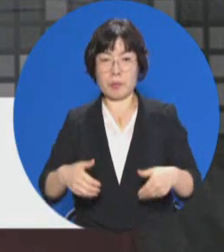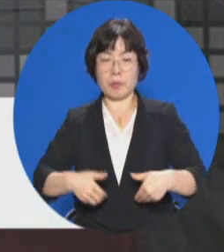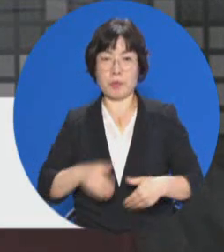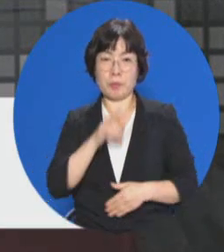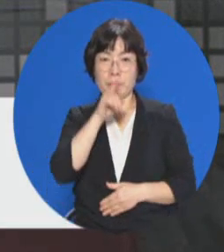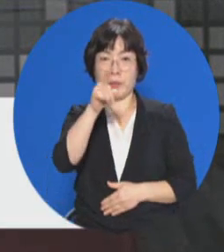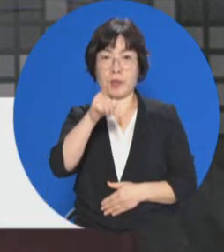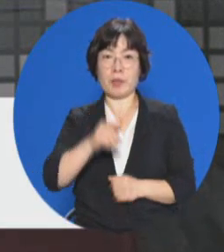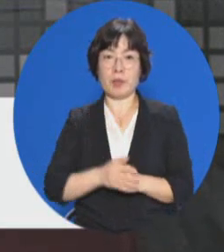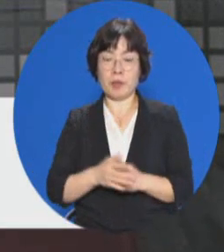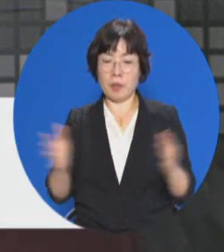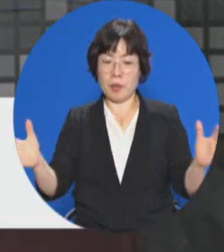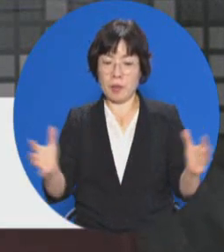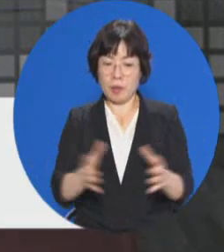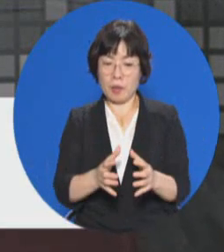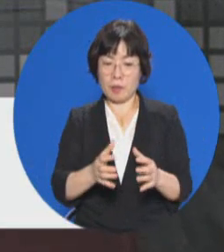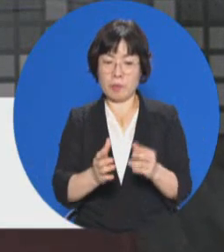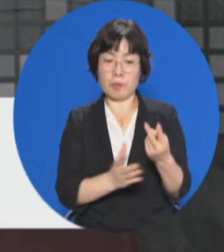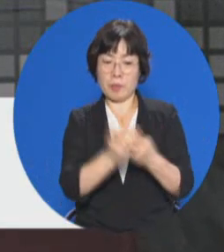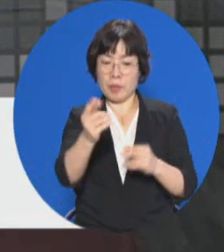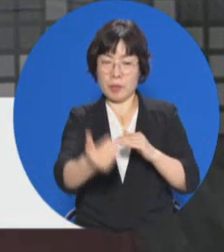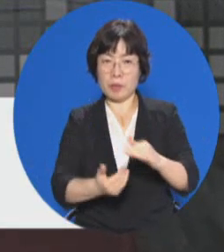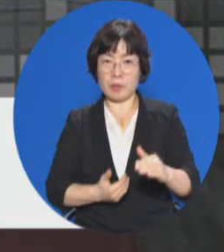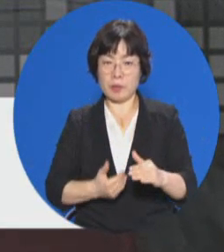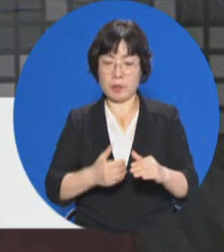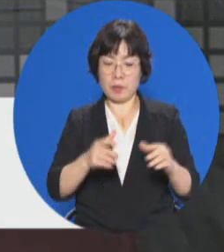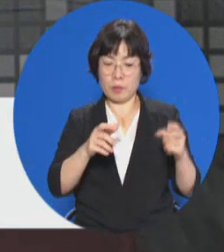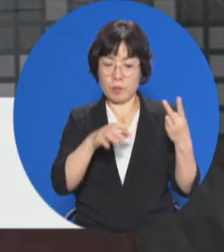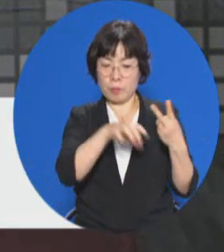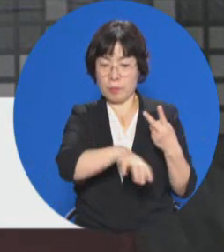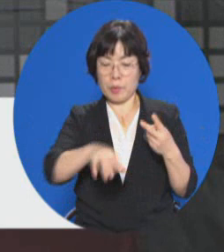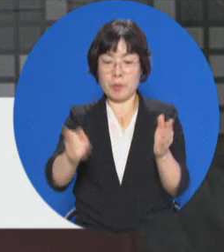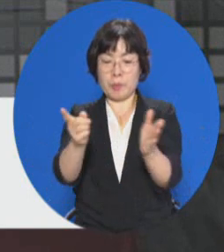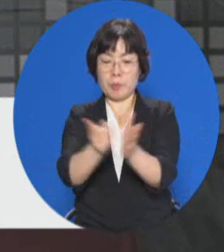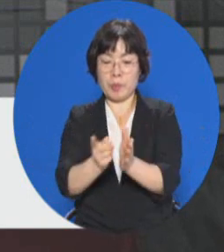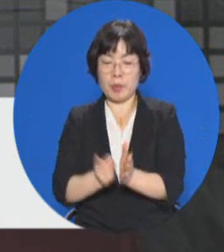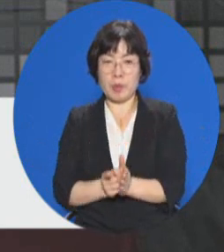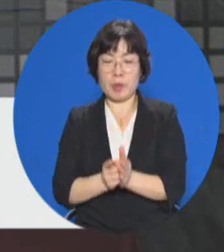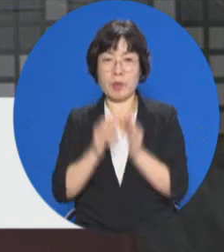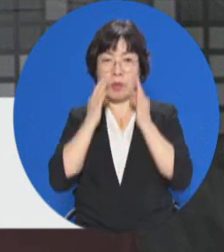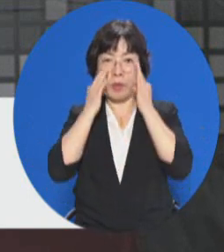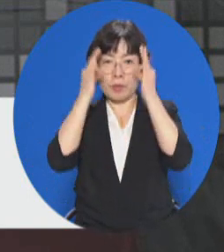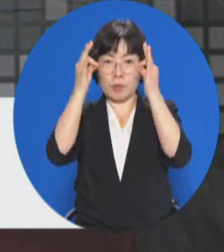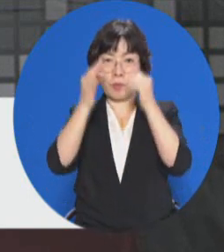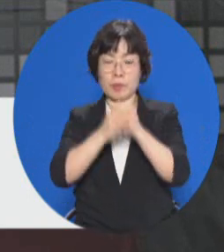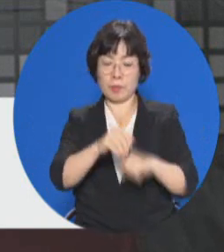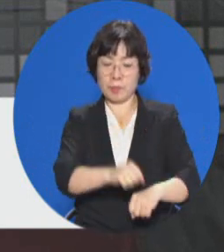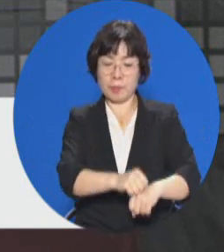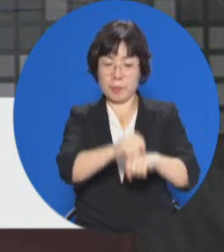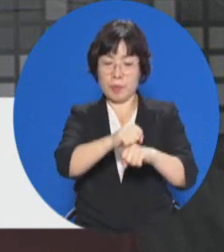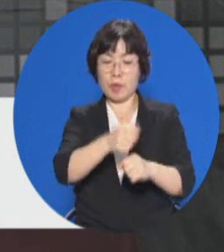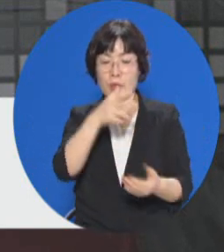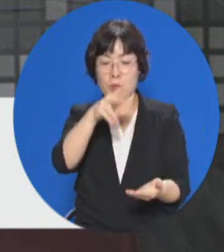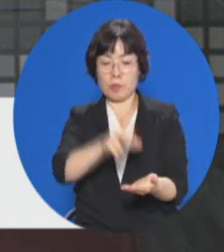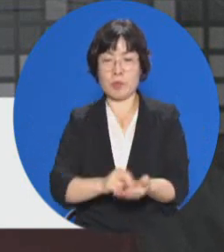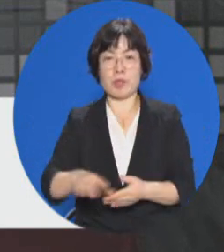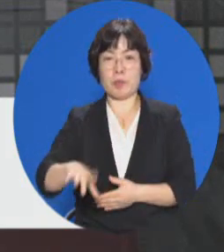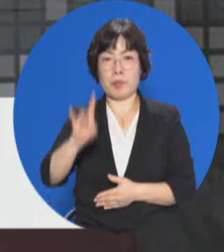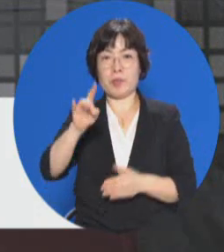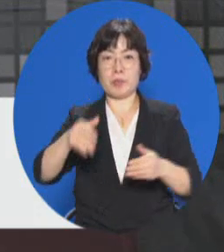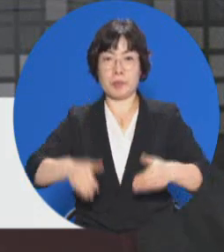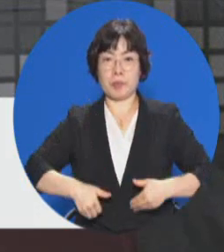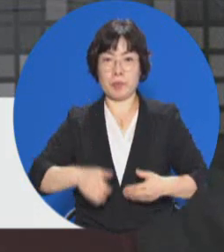나섰습니다. 통합 논의에 앞서 양 자치단체의 신뢰 회복을 위한 노력과 산적한 지역 현안 해결이 우선돼야